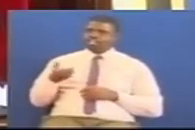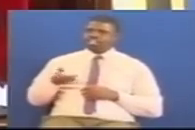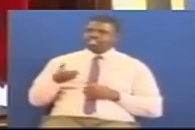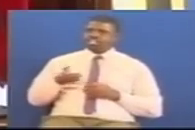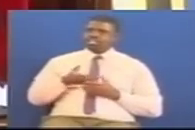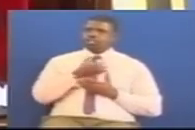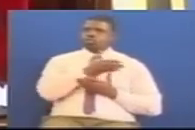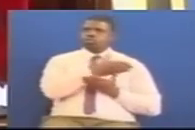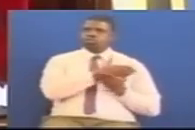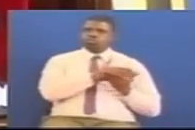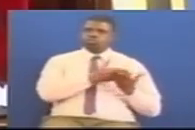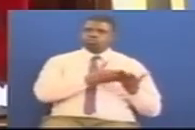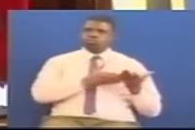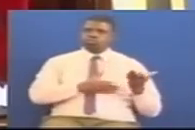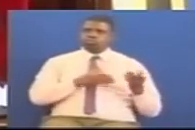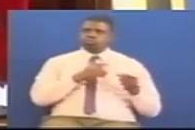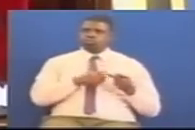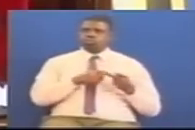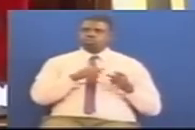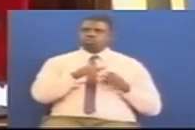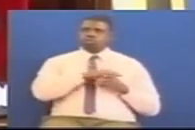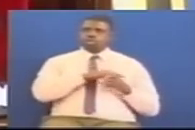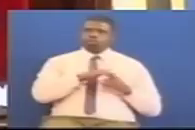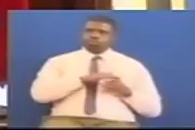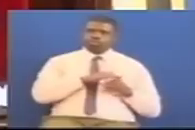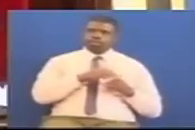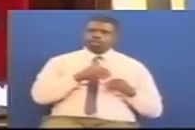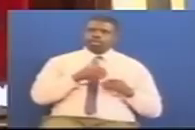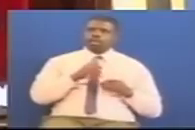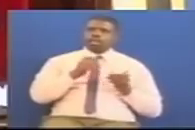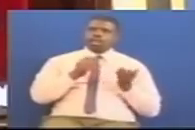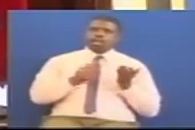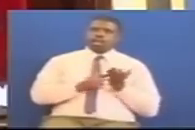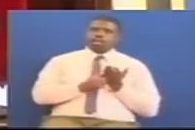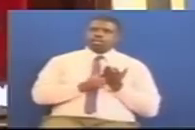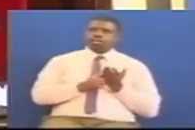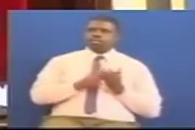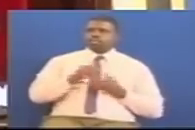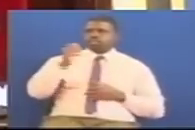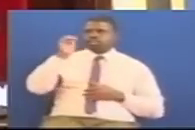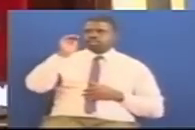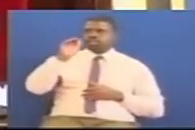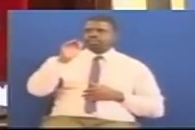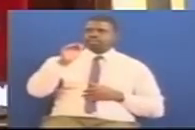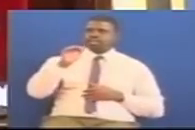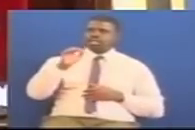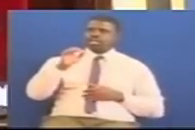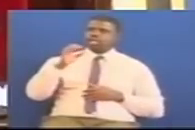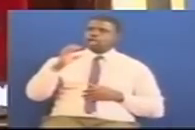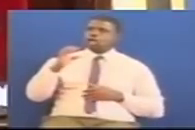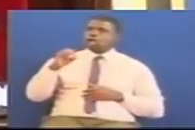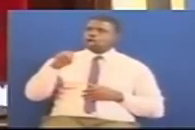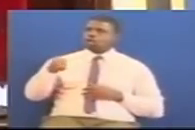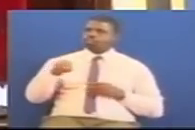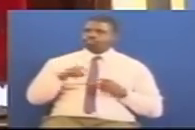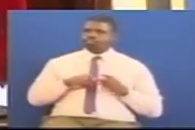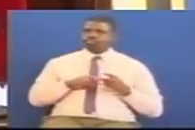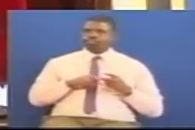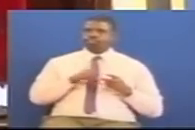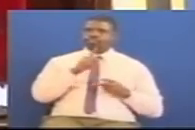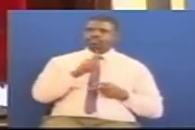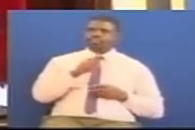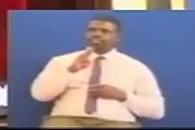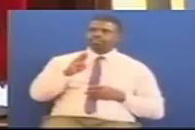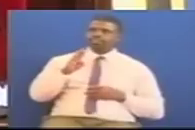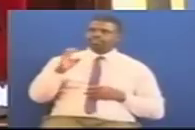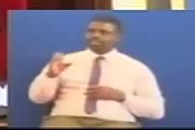tunatumia laini za simu za Safaricom, tunasikiliza radio KBC na television ya KTN